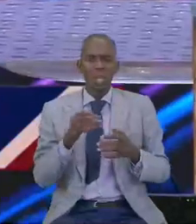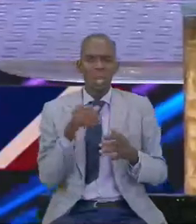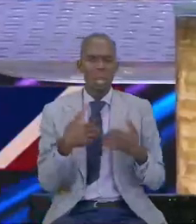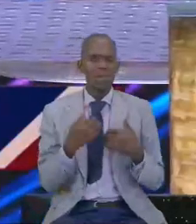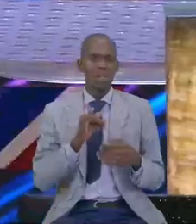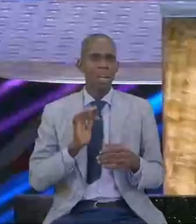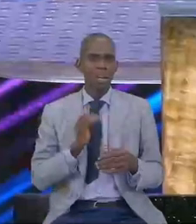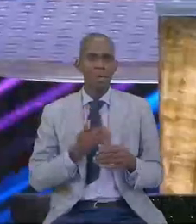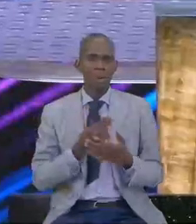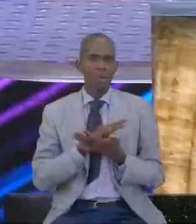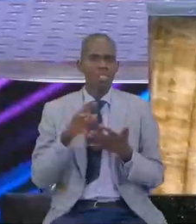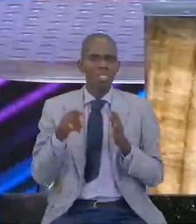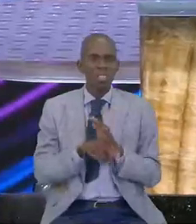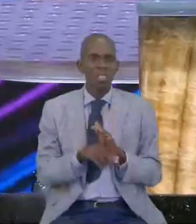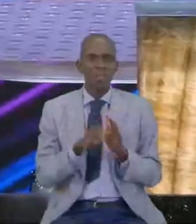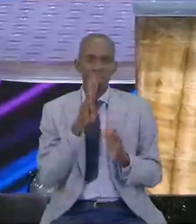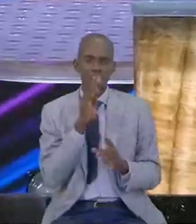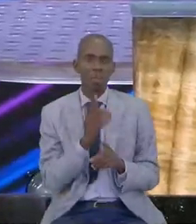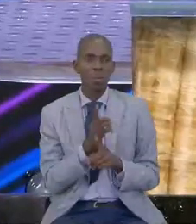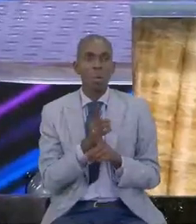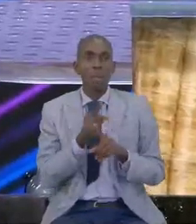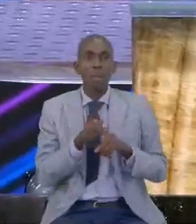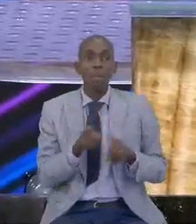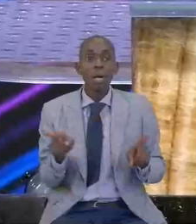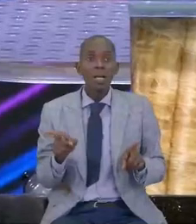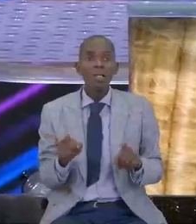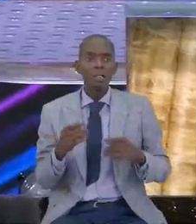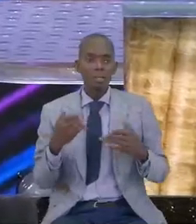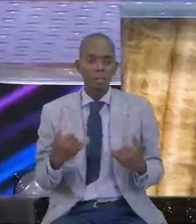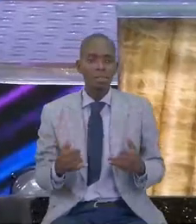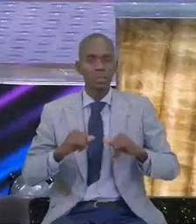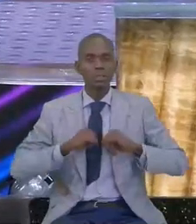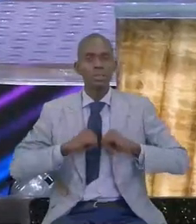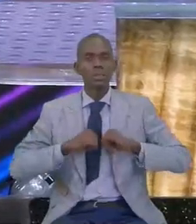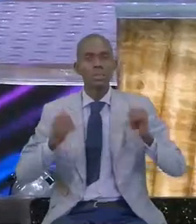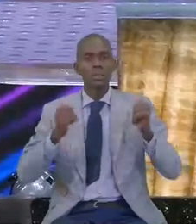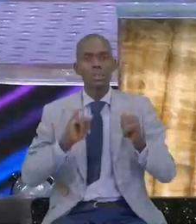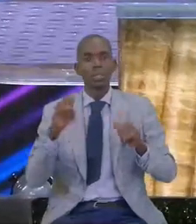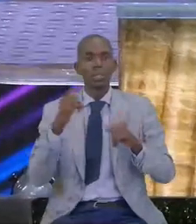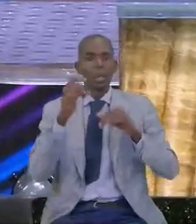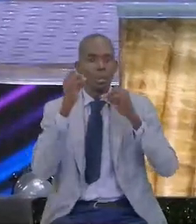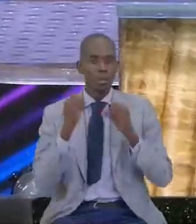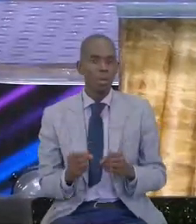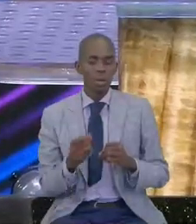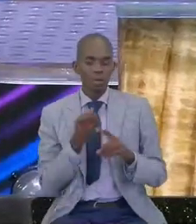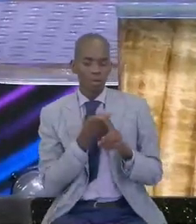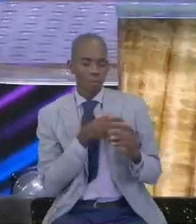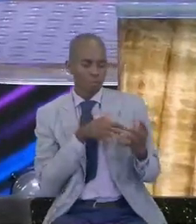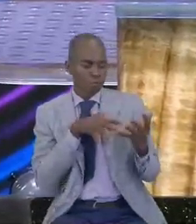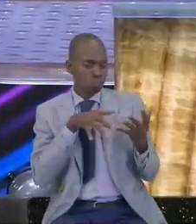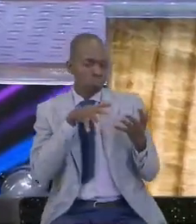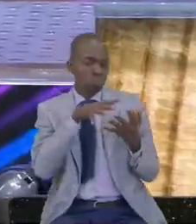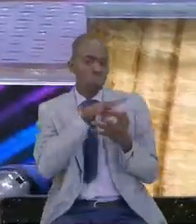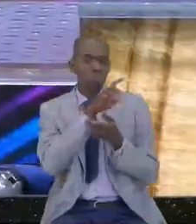piété, mais reniant ce qui en fait la force. Éloigne-toi de ces hommes-là.